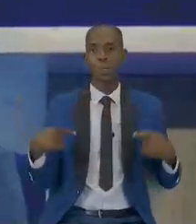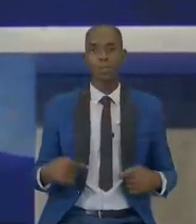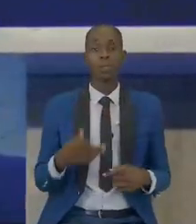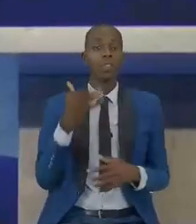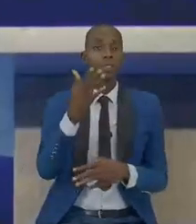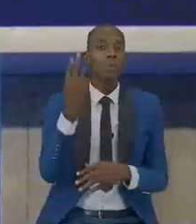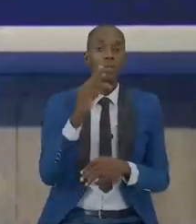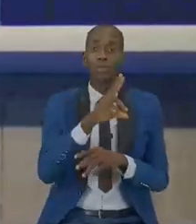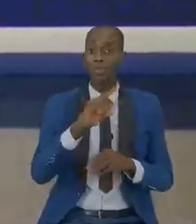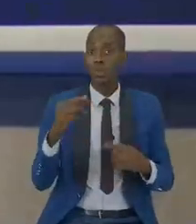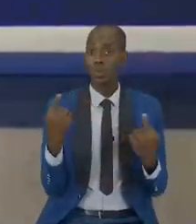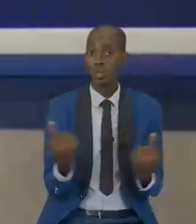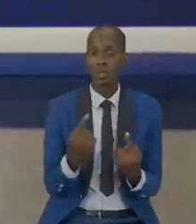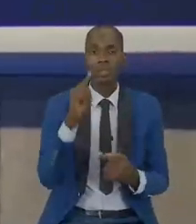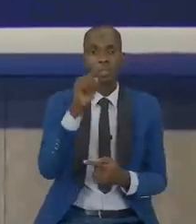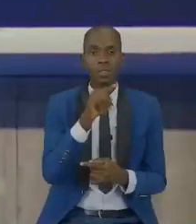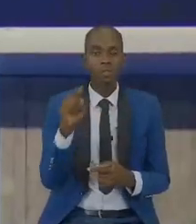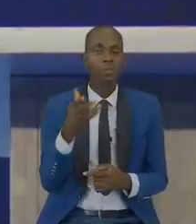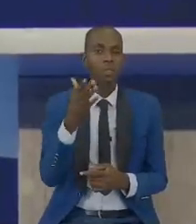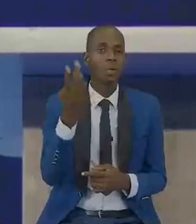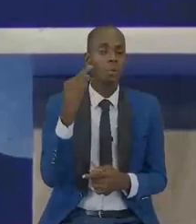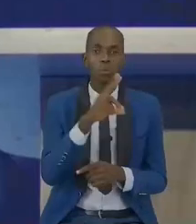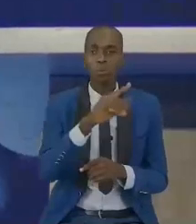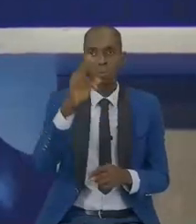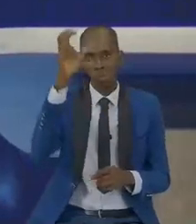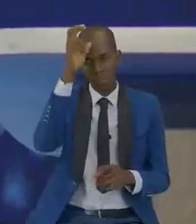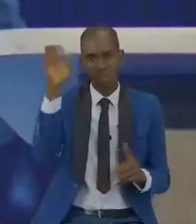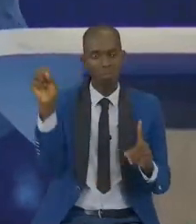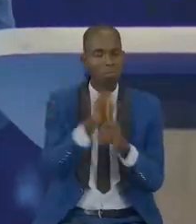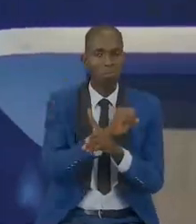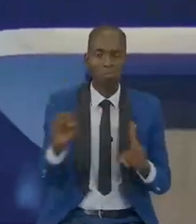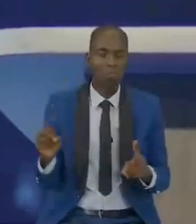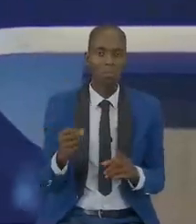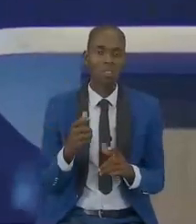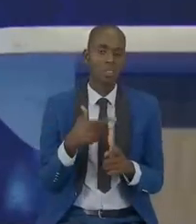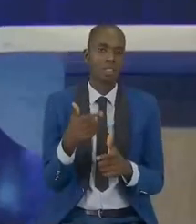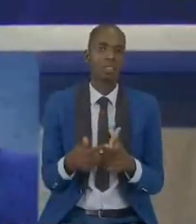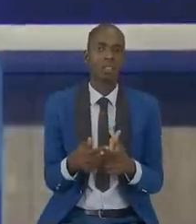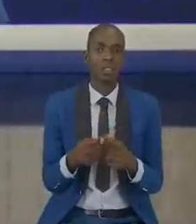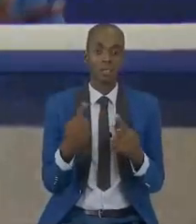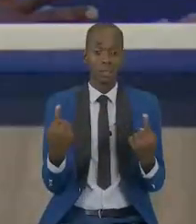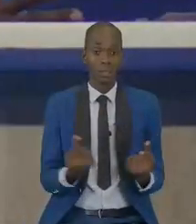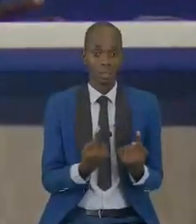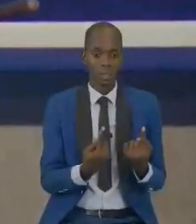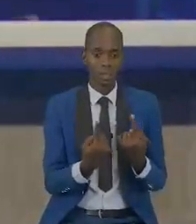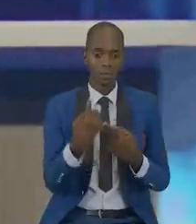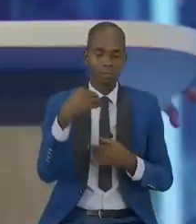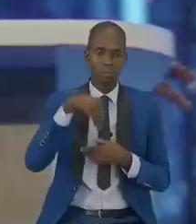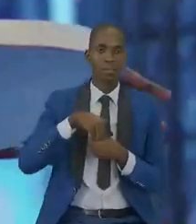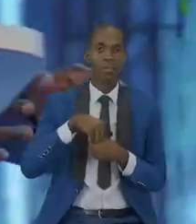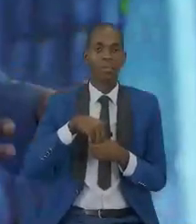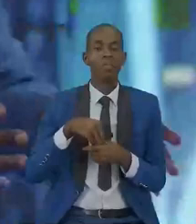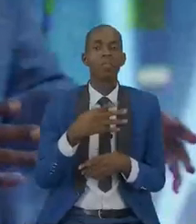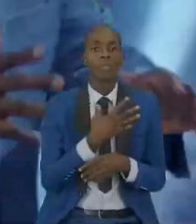n'avaient pas de péché, ils n'avaient pas de douleur. Lorsqu'il n'y a pas de péché, il n'y avait pas d'affliction